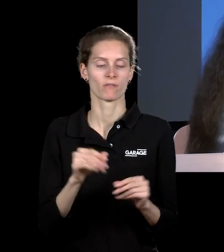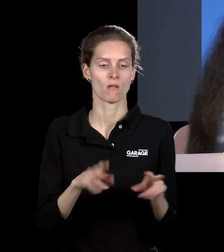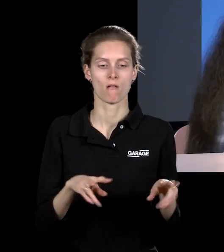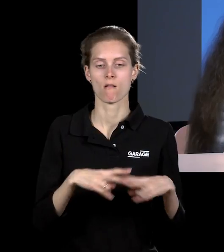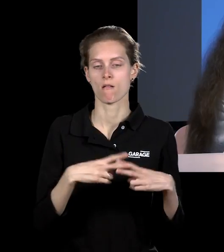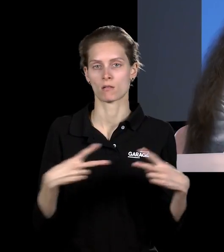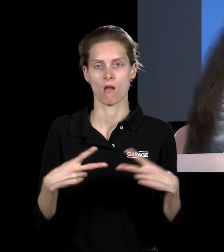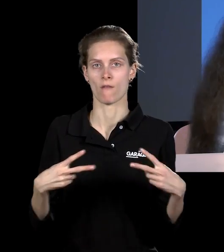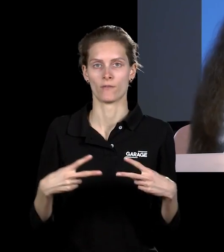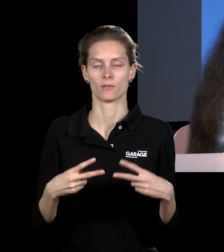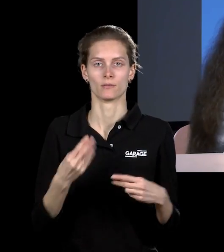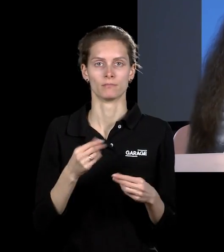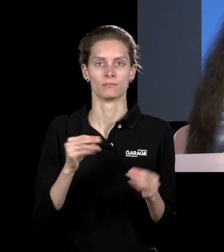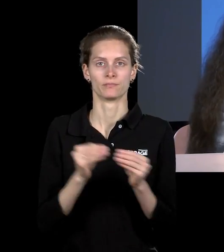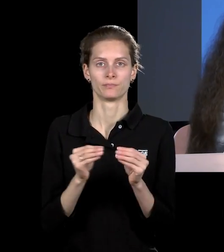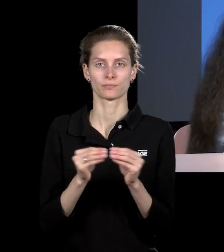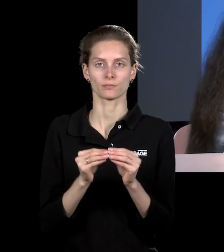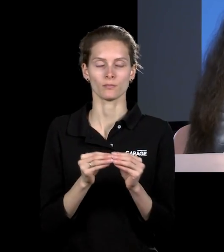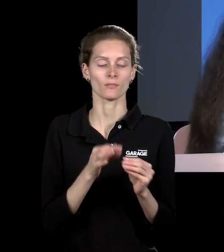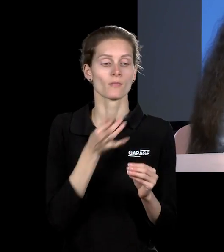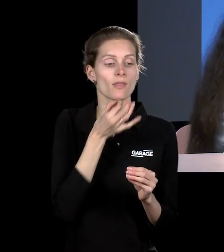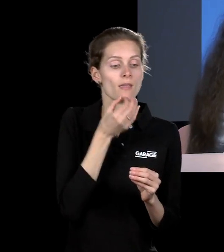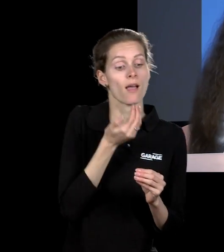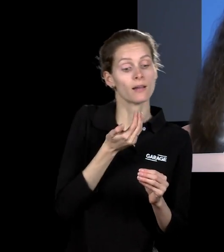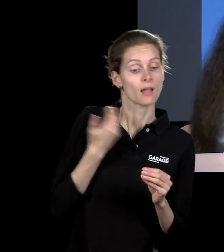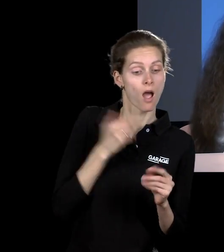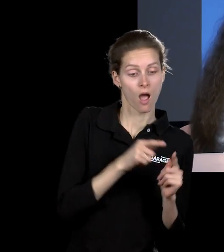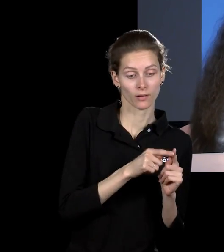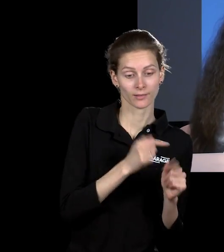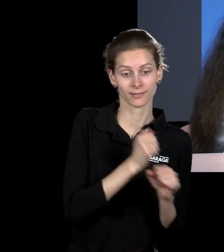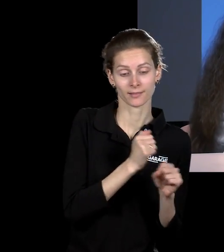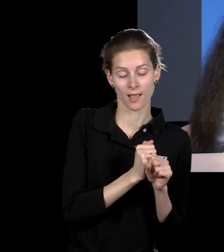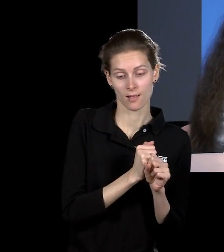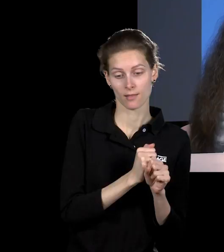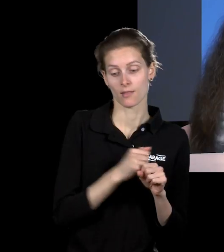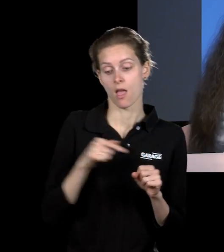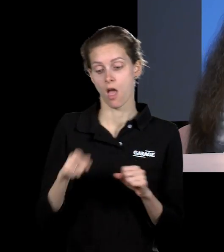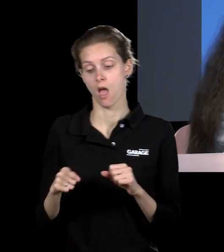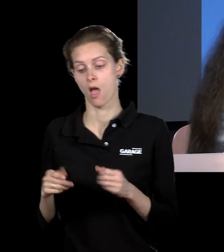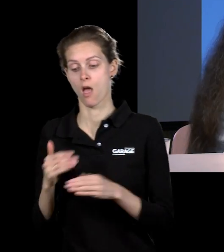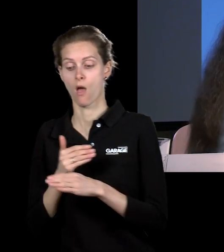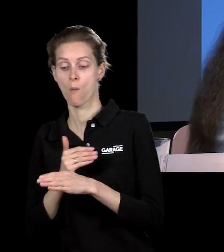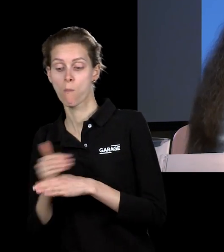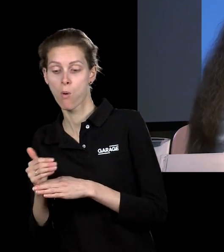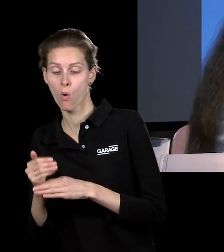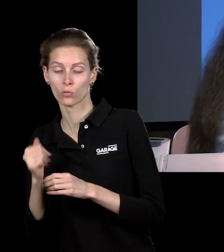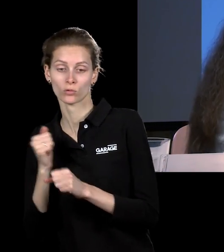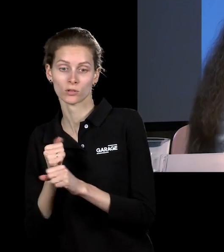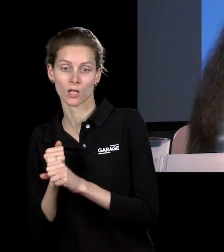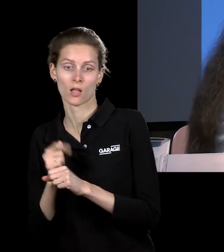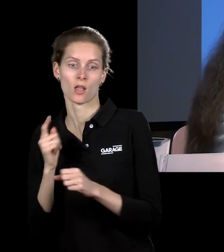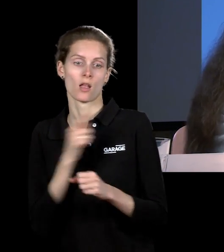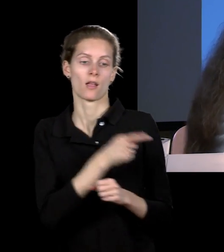нет идеи, что там самые ранние должны быть дороже, чем сделанные только что. Вот такая вот парадоксальный вызов самой идеи